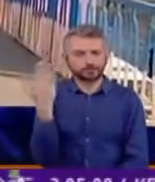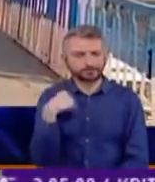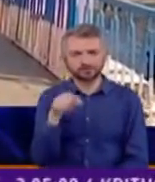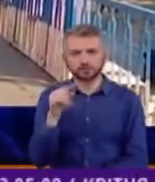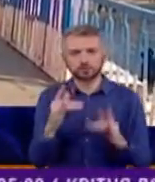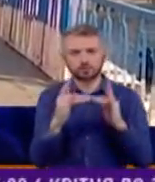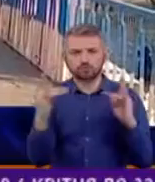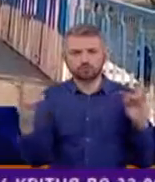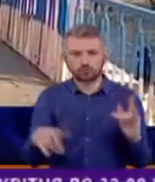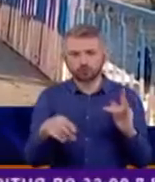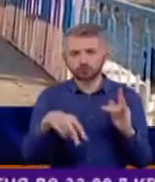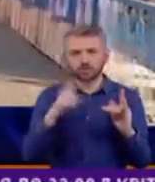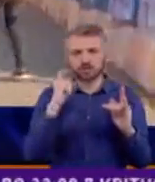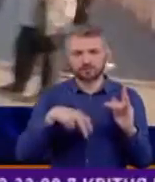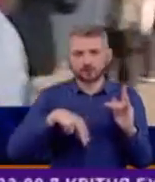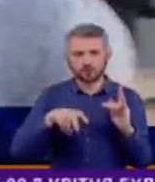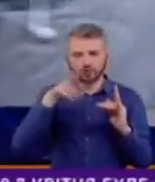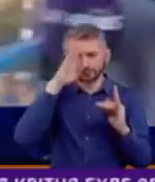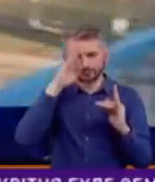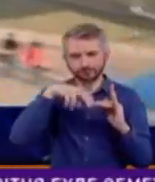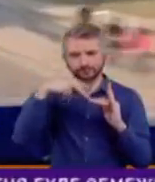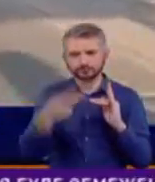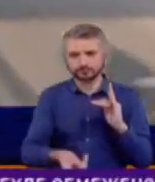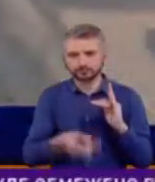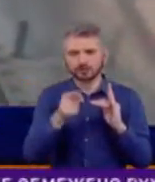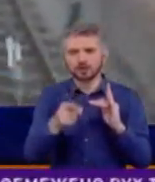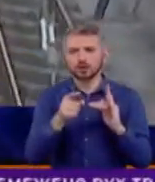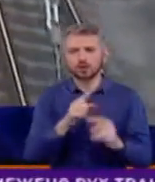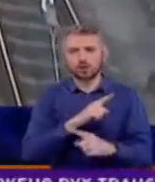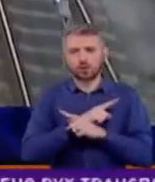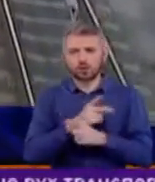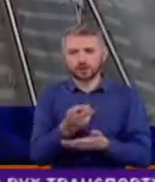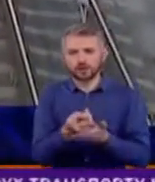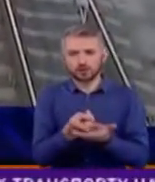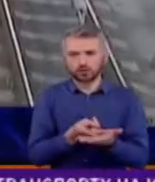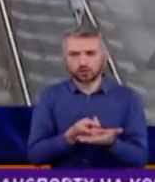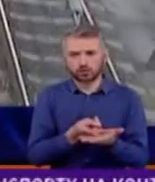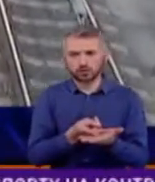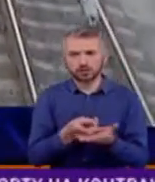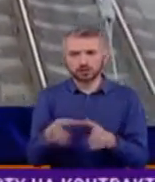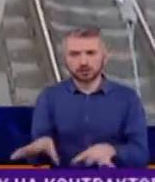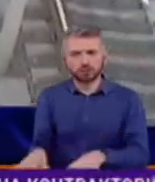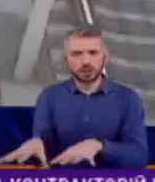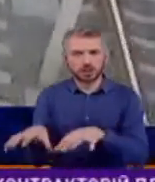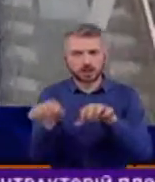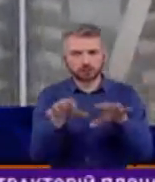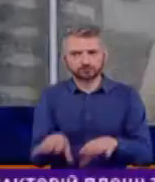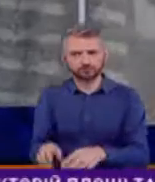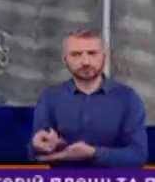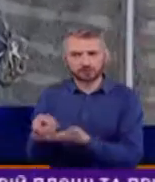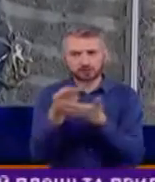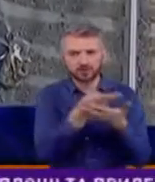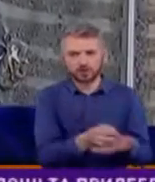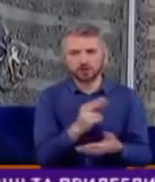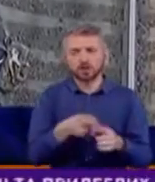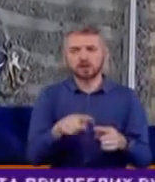на трамвайній колії впав чоловік. Ось зараз якраз його тіло вже забирають, бачимо. Як це було, хочу